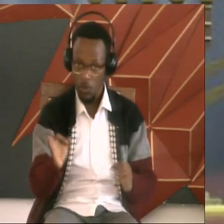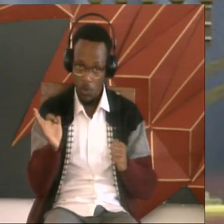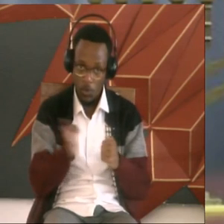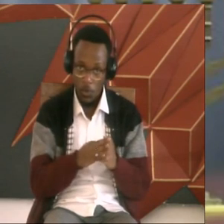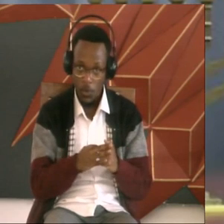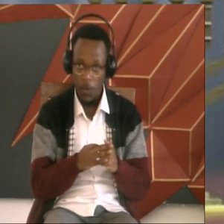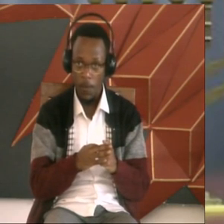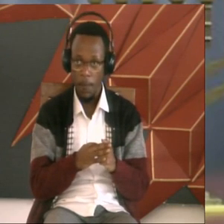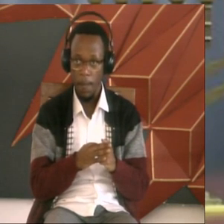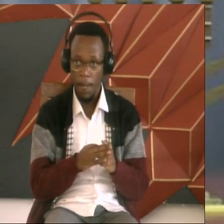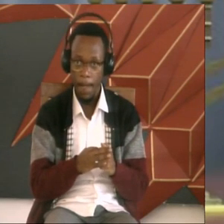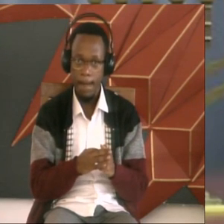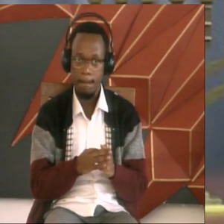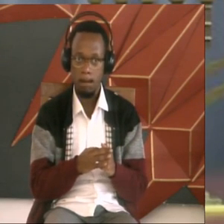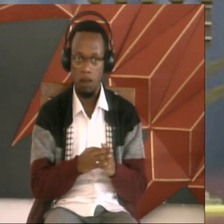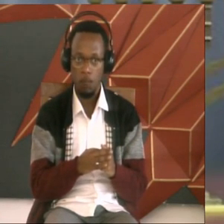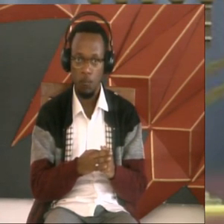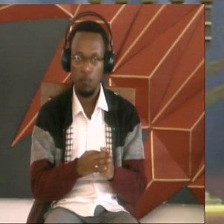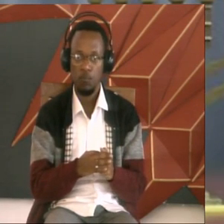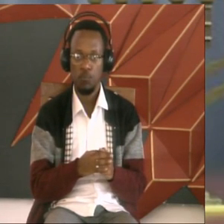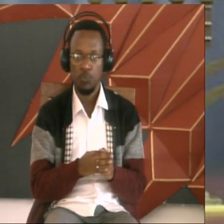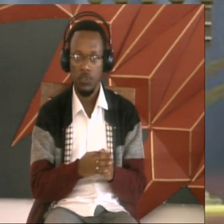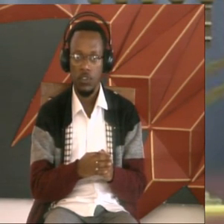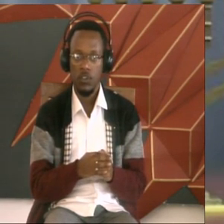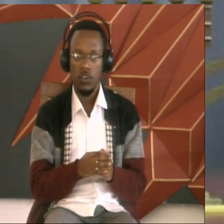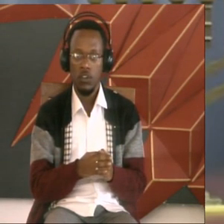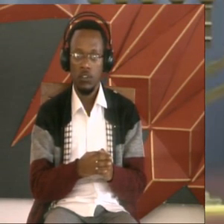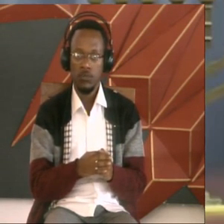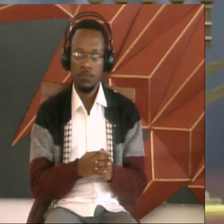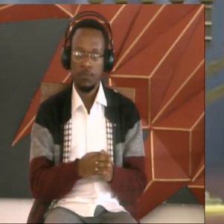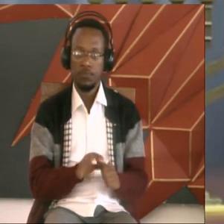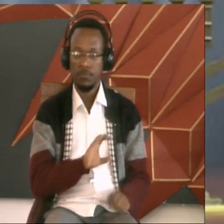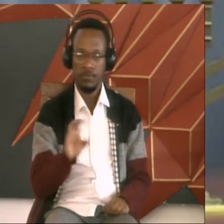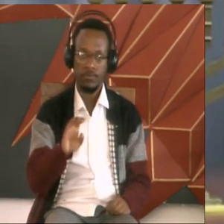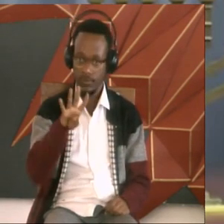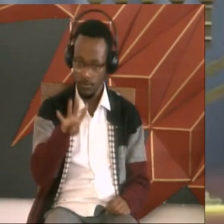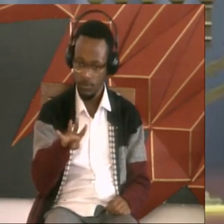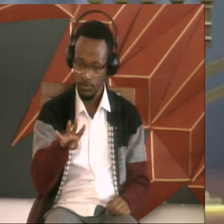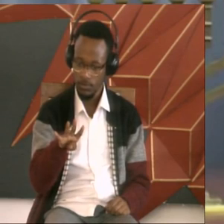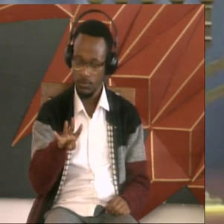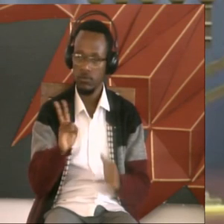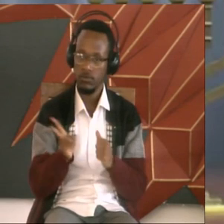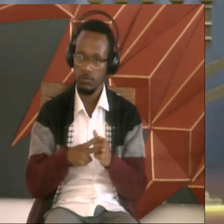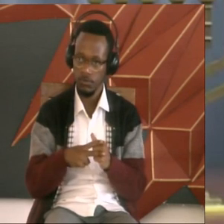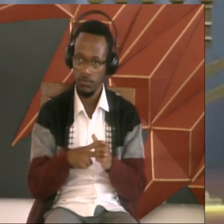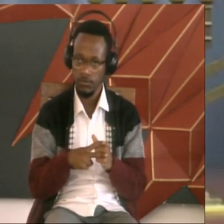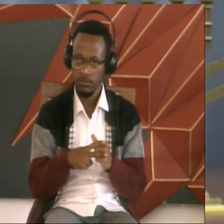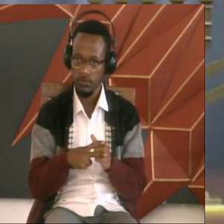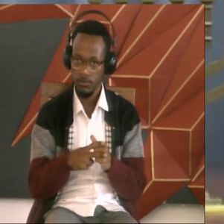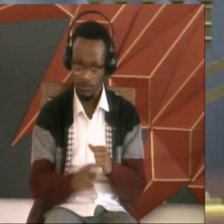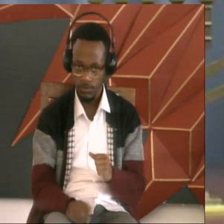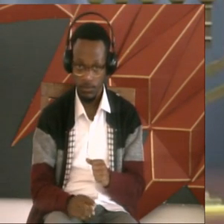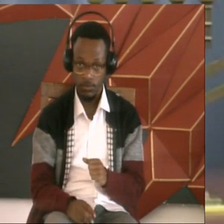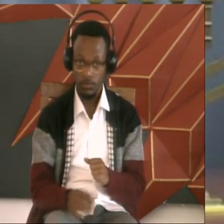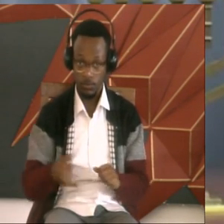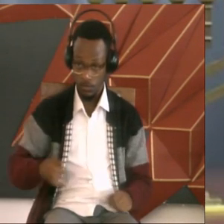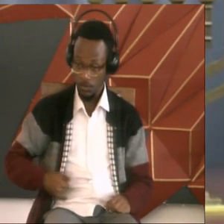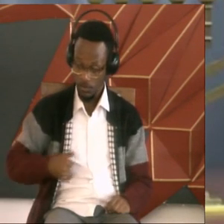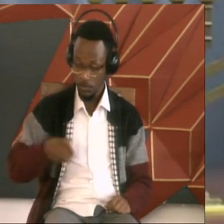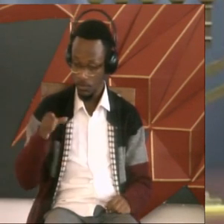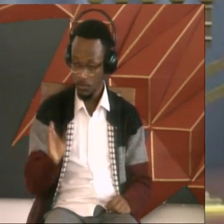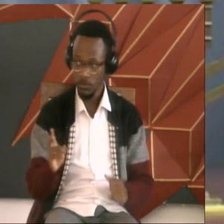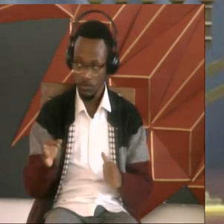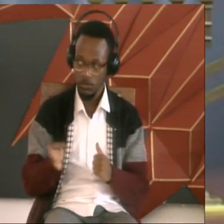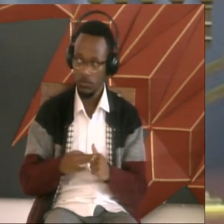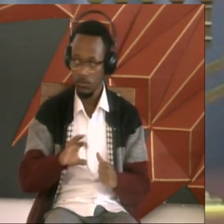Yohana 8:8 umurongo wa 47. Jean 8, verset 47. Celui qui